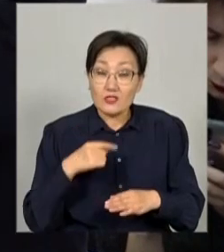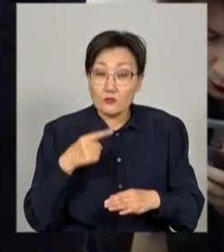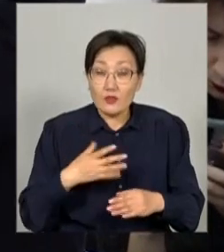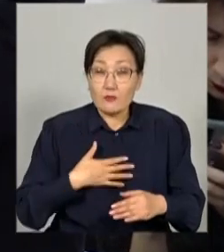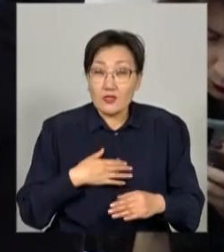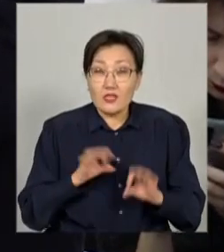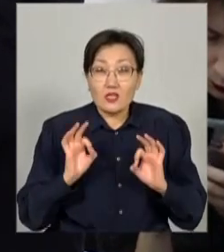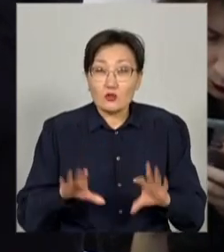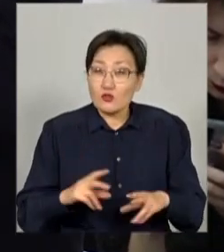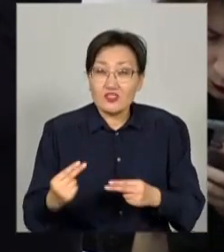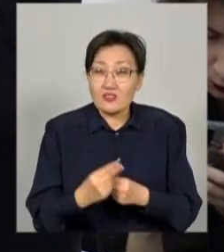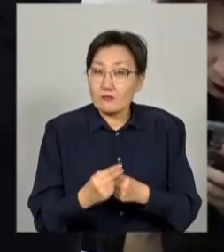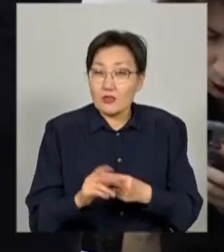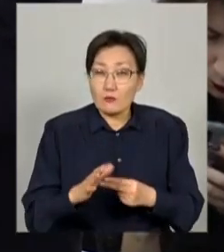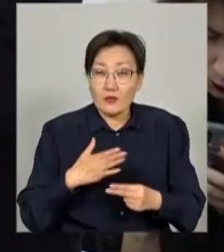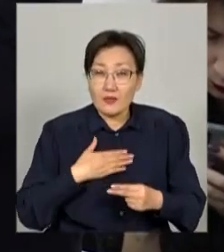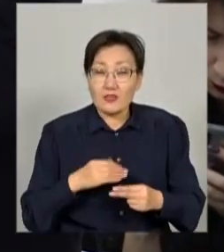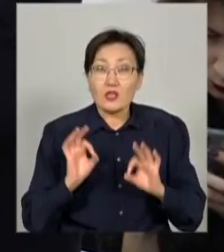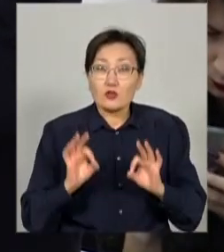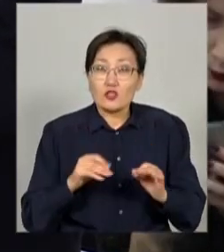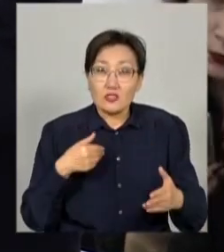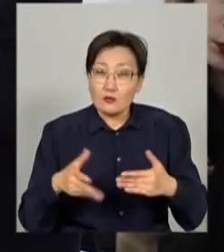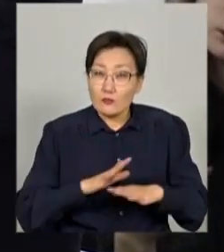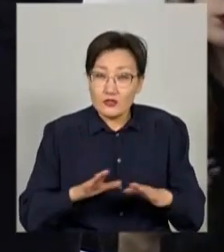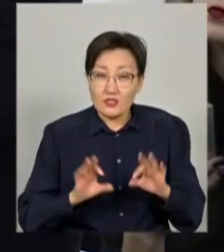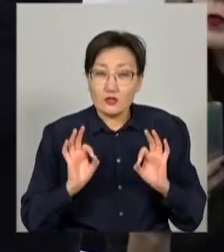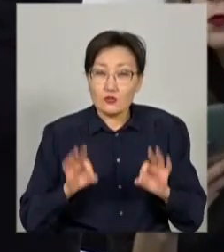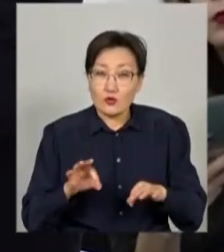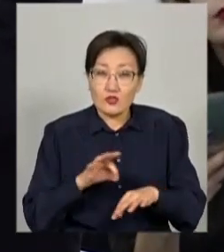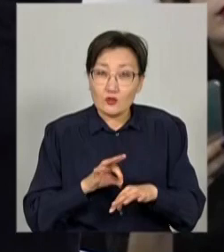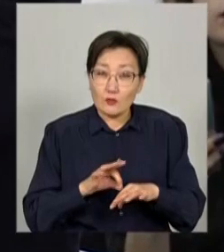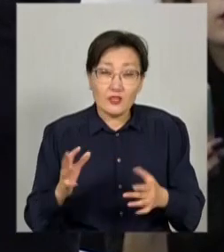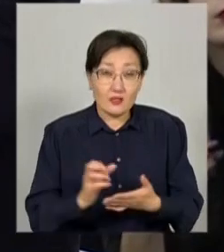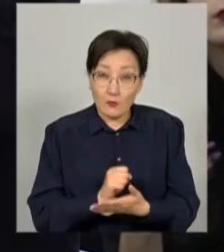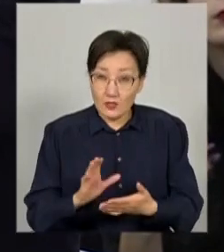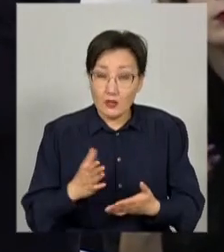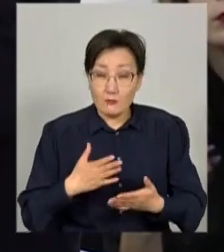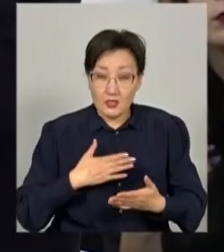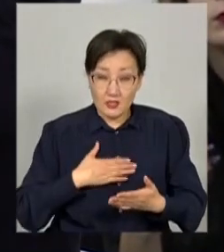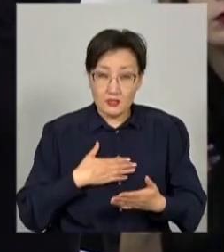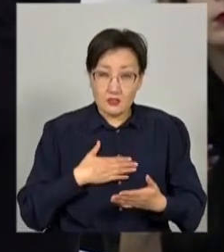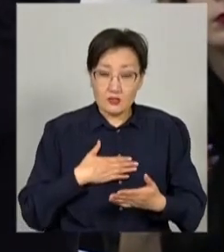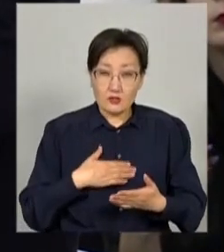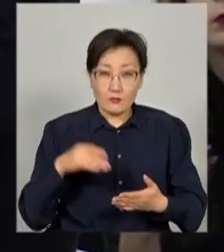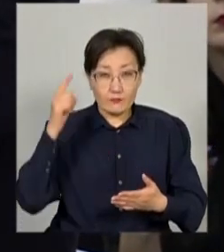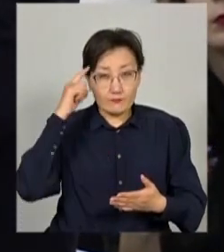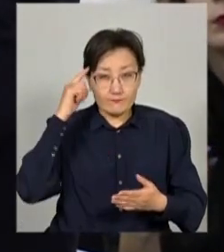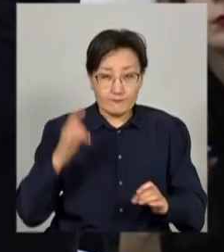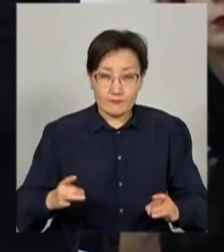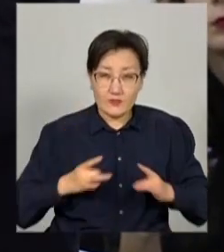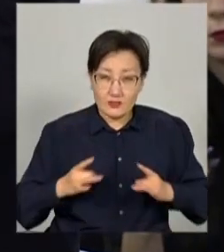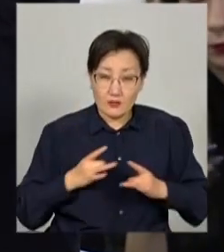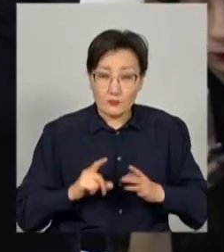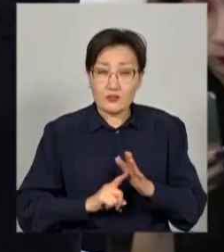дұрыс емдемегеннен кейін, мені дұрыс қабылдамағаннан кейін, дұрыс диагноз қоя алмағаннан кейін, менің жүйкем сыр берді деп өз айтты